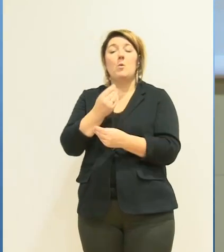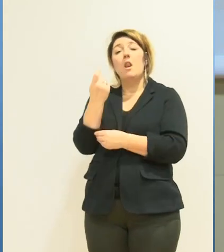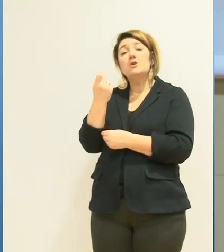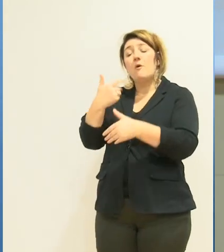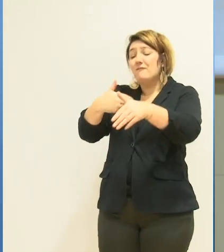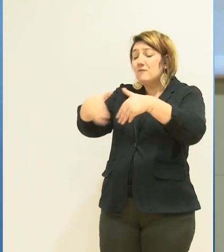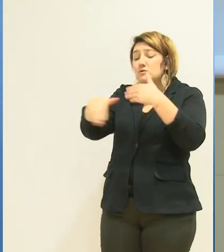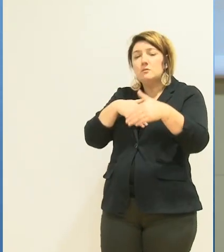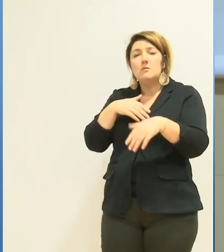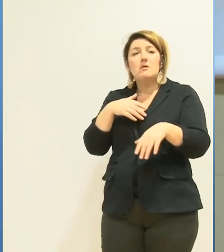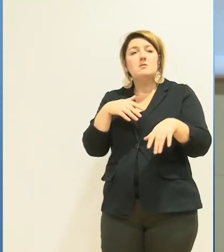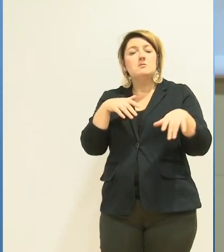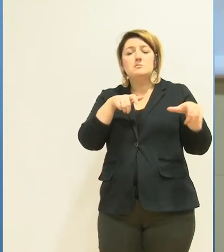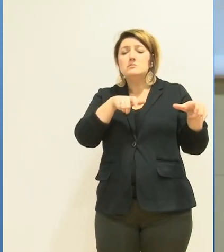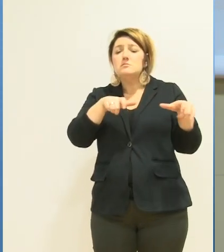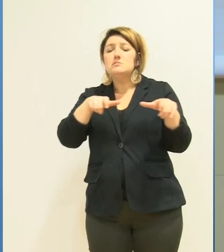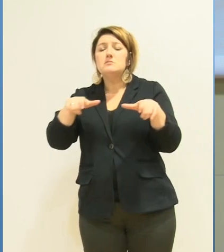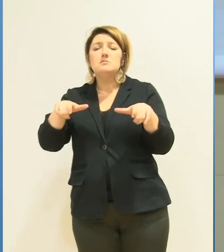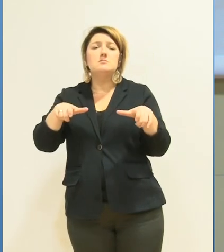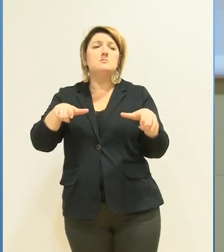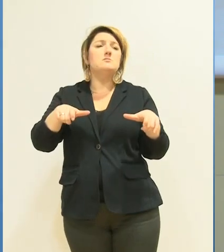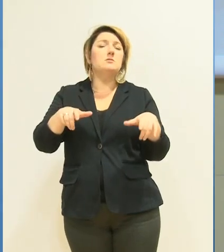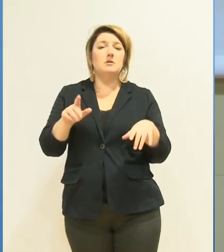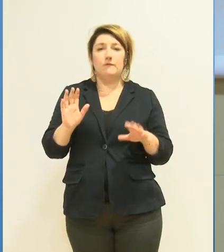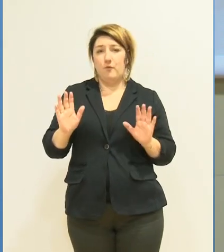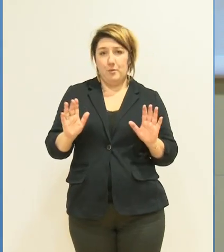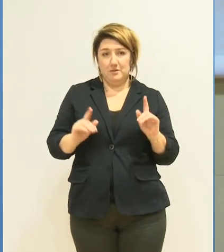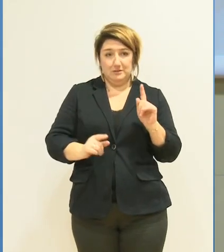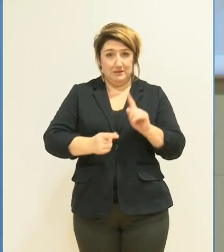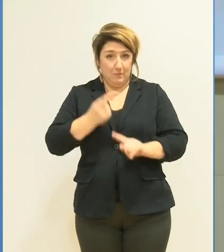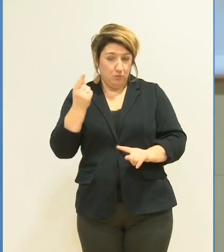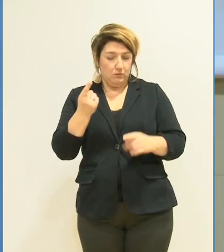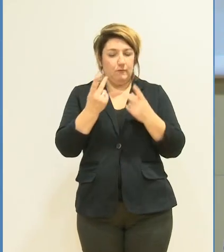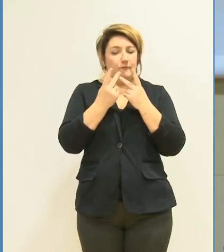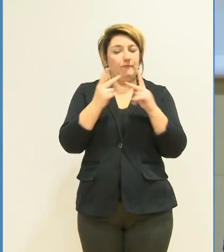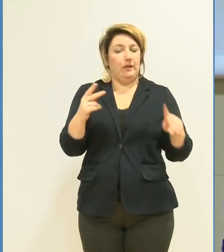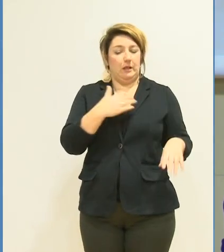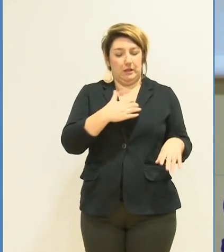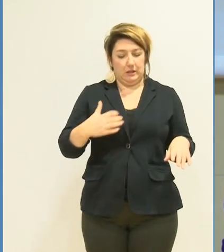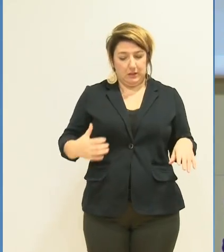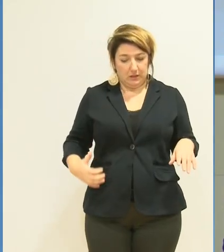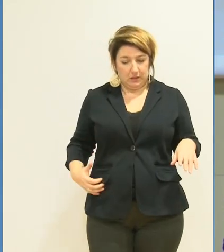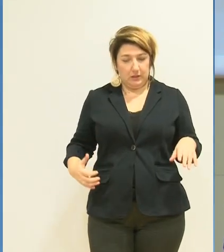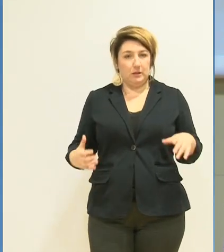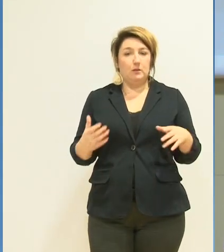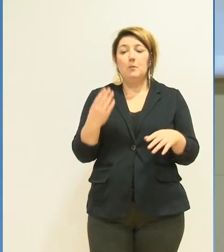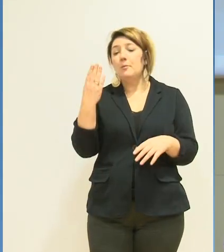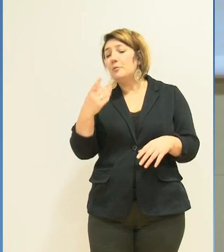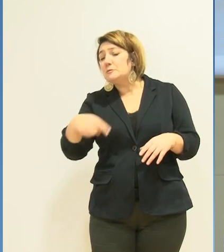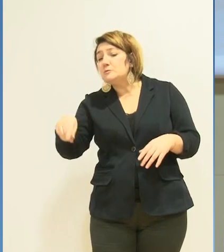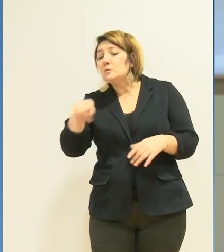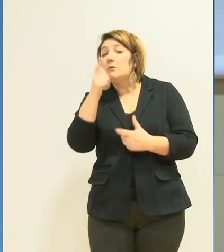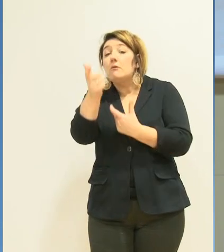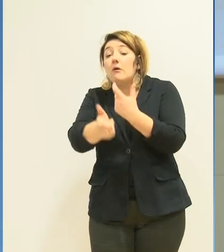l'intervention de la ville dans ce qu'elle répond lorsqu elle amène comme comme réponse au besoin